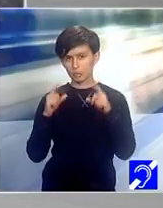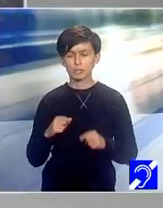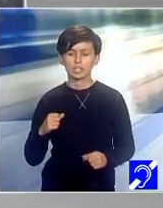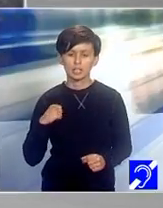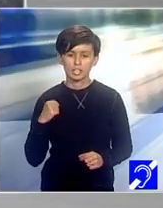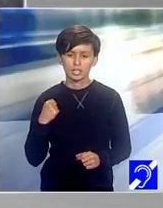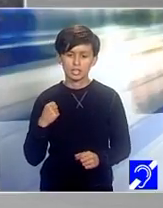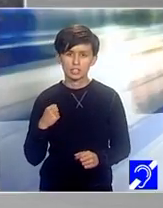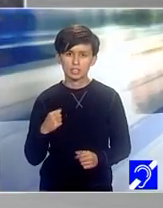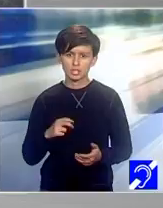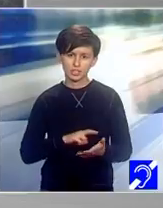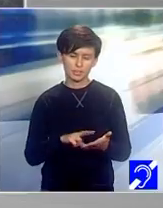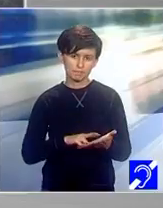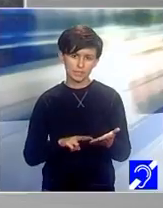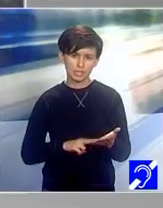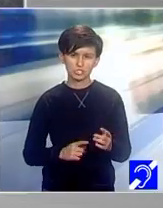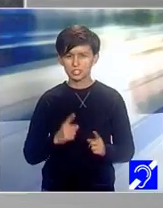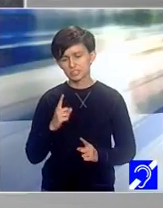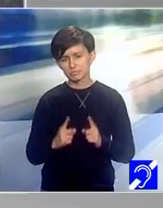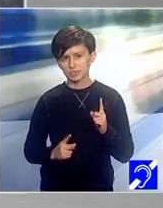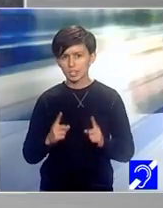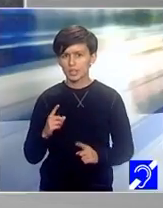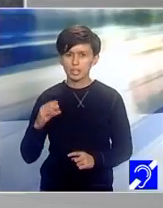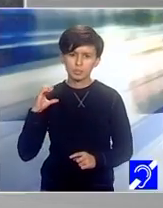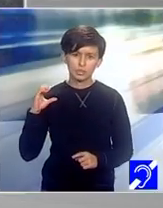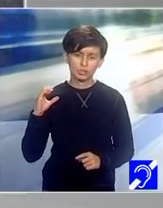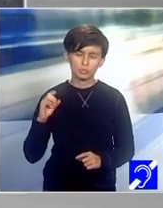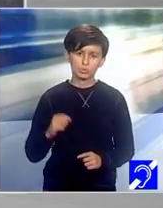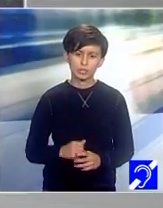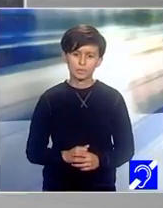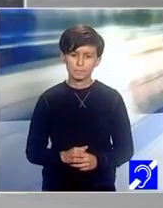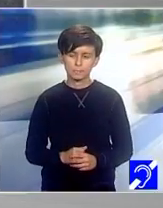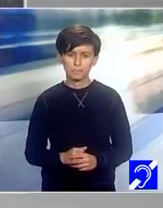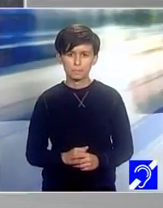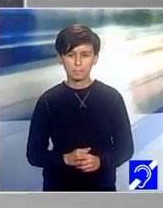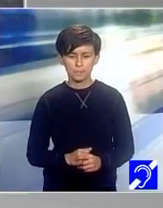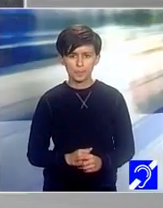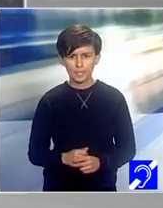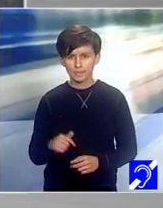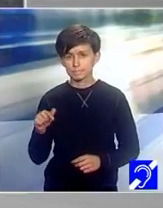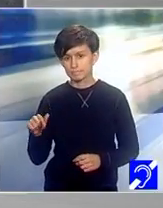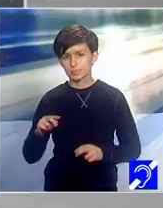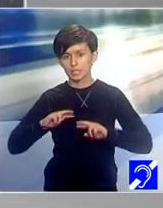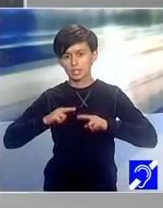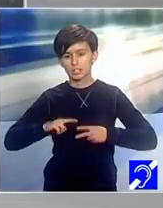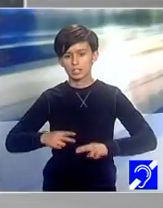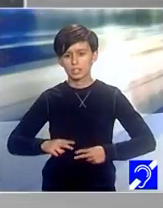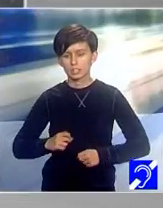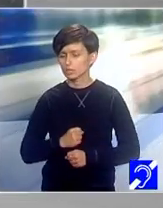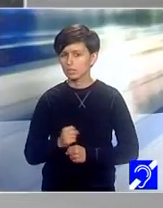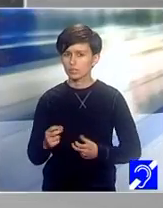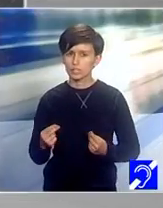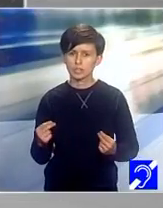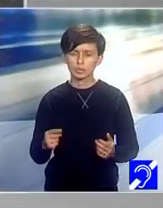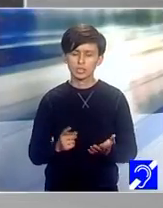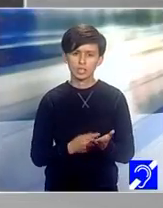tinerii îl citesc rar pe Coșbuc și nu-l mai recită niciodată. Coșbuc, care a tradus atât de mult din literatura